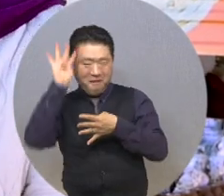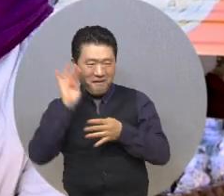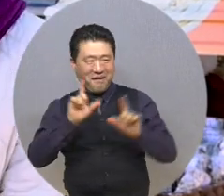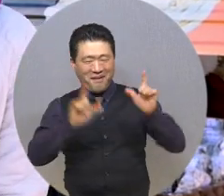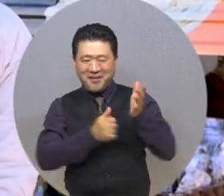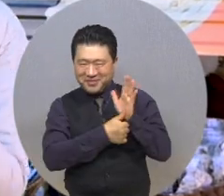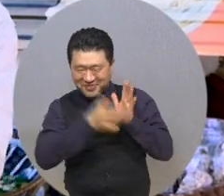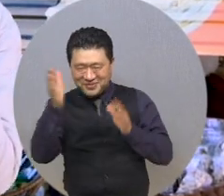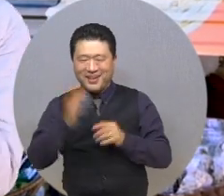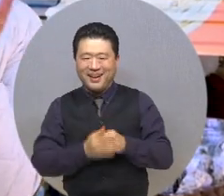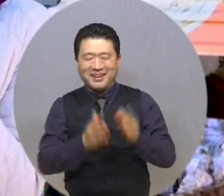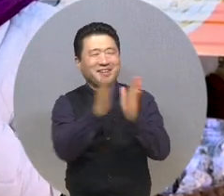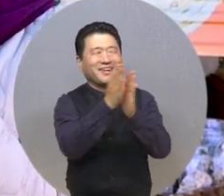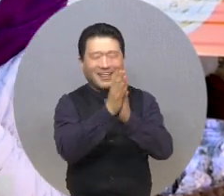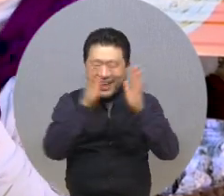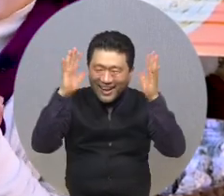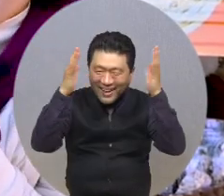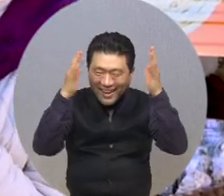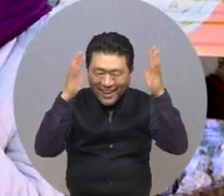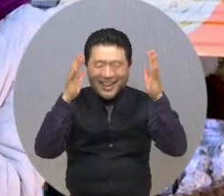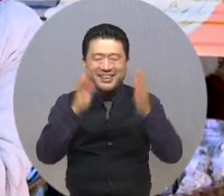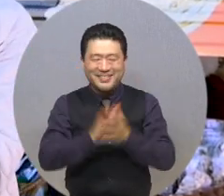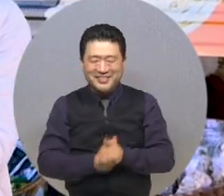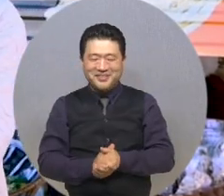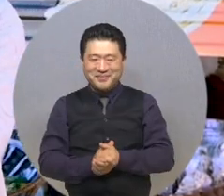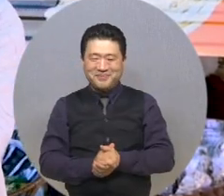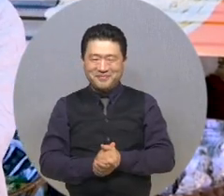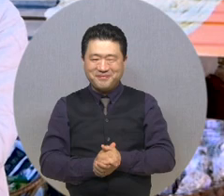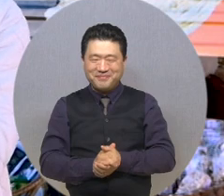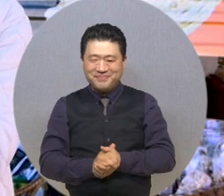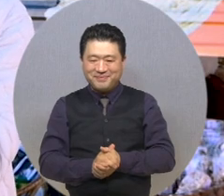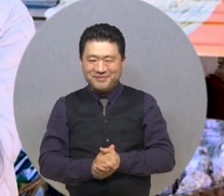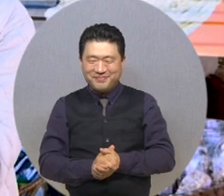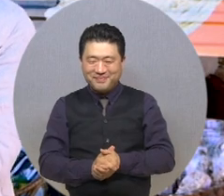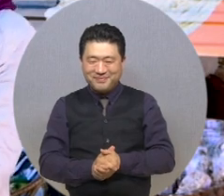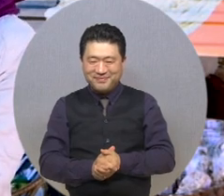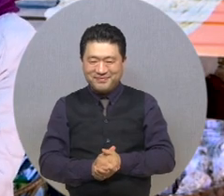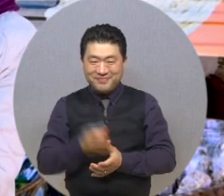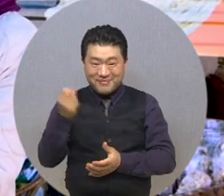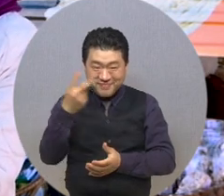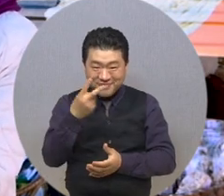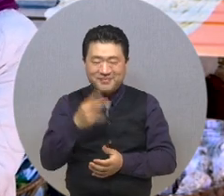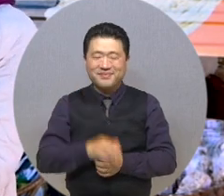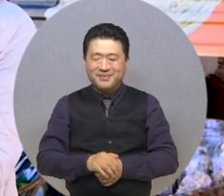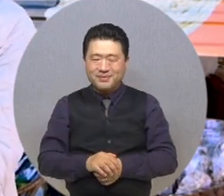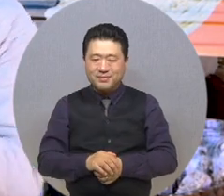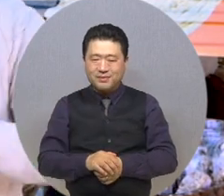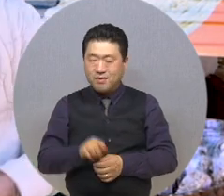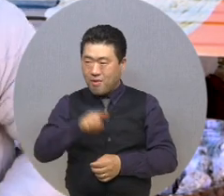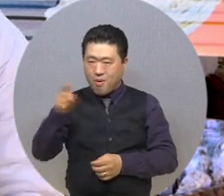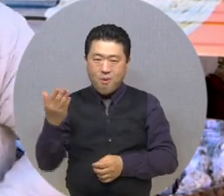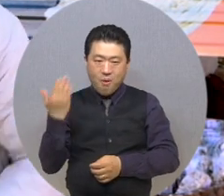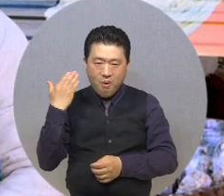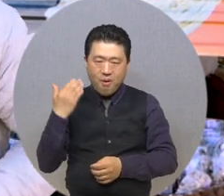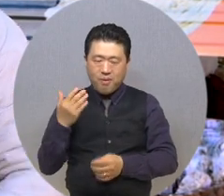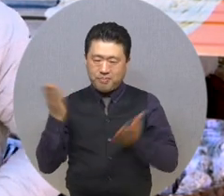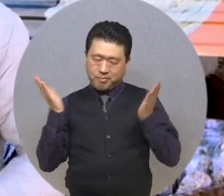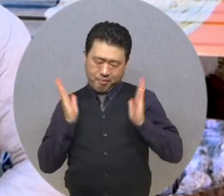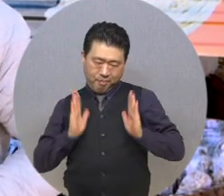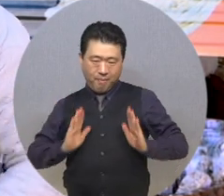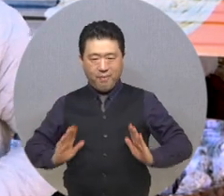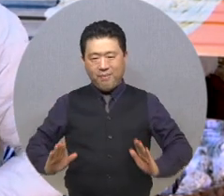등극하실 예정입니다. 여러분, 많은 사랑 부탁드리고요. 아, 자, 그리고 이분도 진짜 요즘에 아주 이 몸매